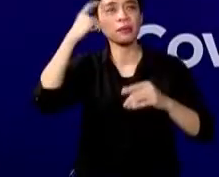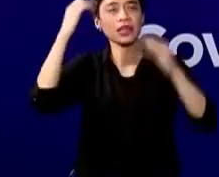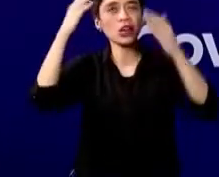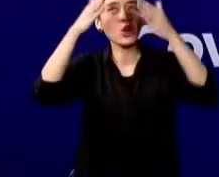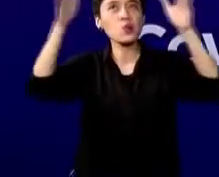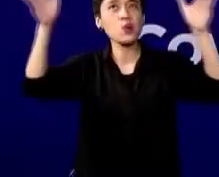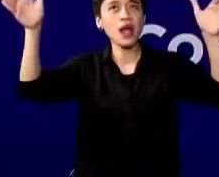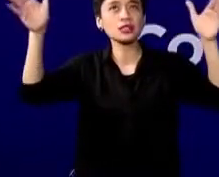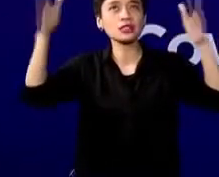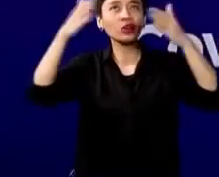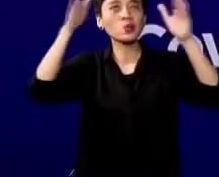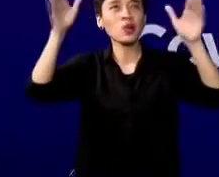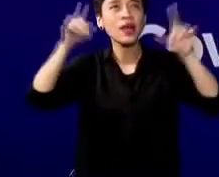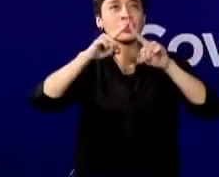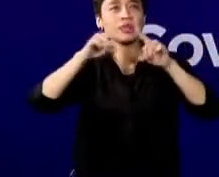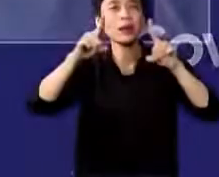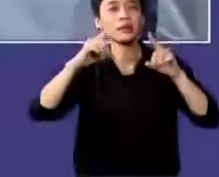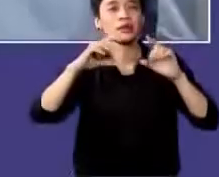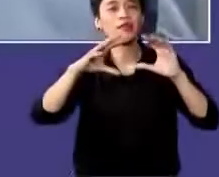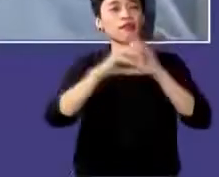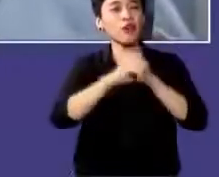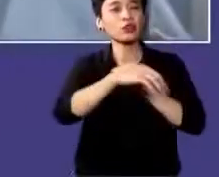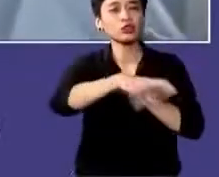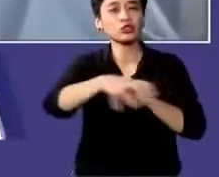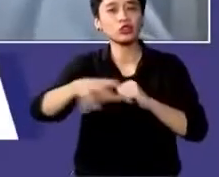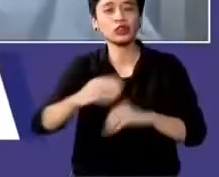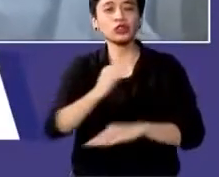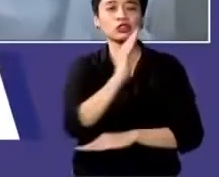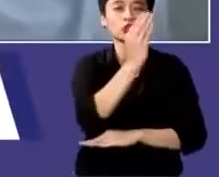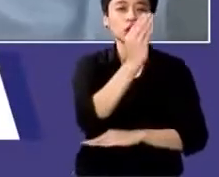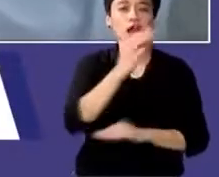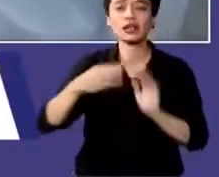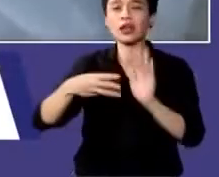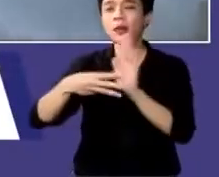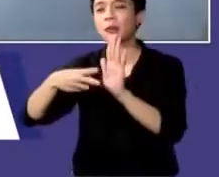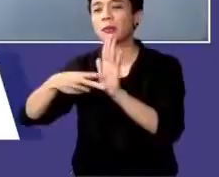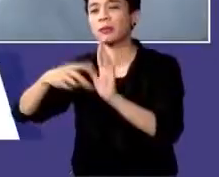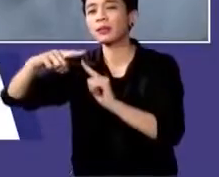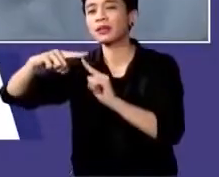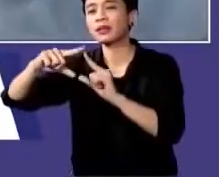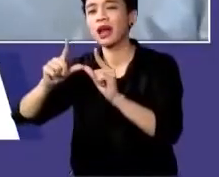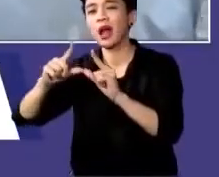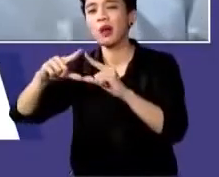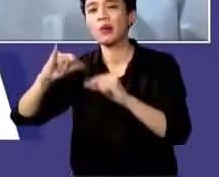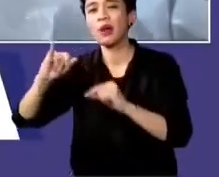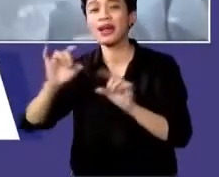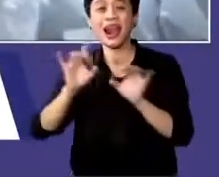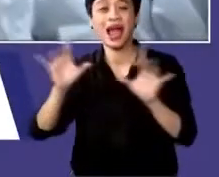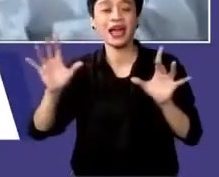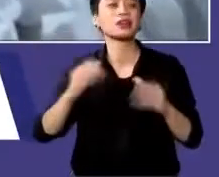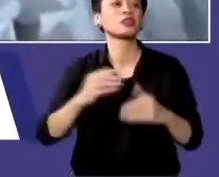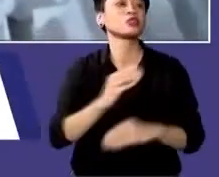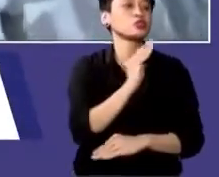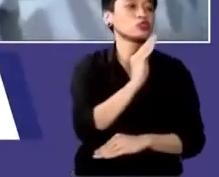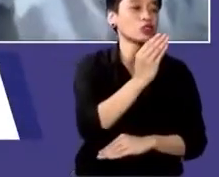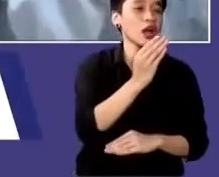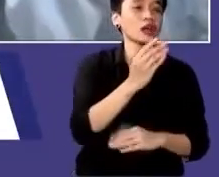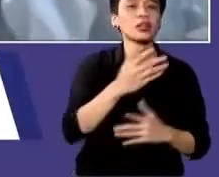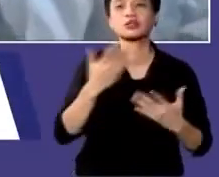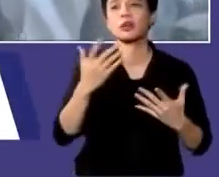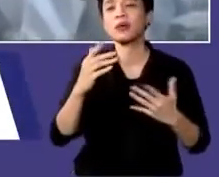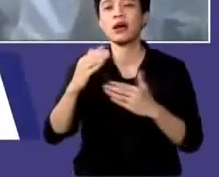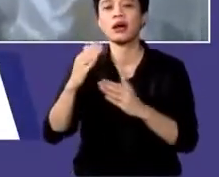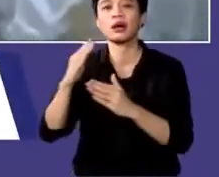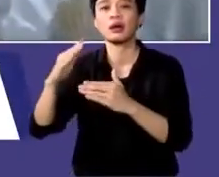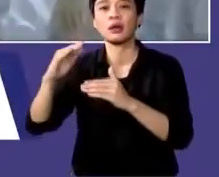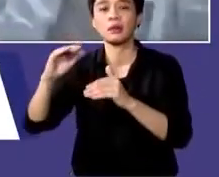bisa disamakan Jakarta dengan di Mentawai tidak disamakan bisa juga Pekanbaru dengan Surabaya enggak bisa tentu masing-masing punya